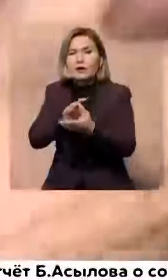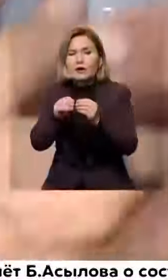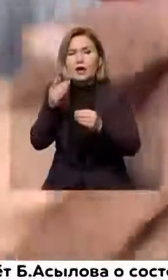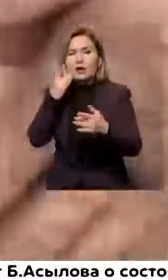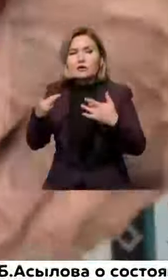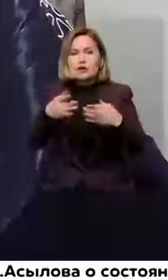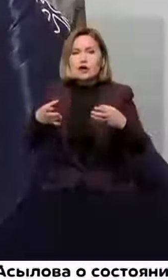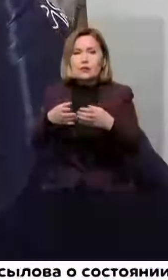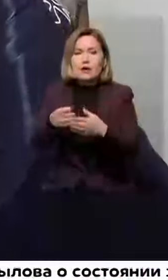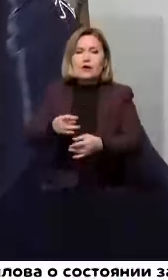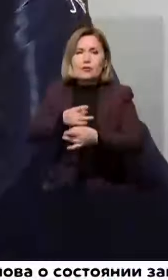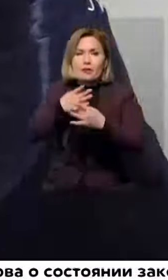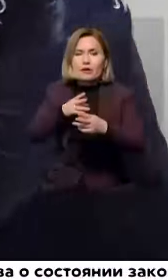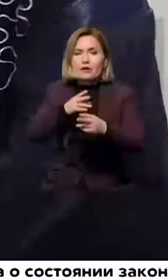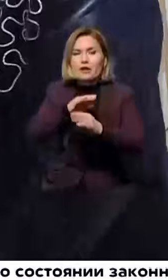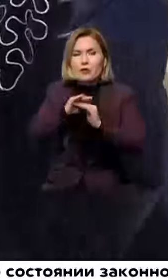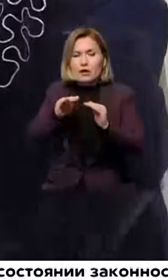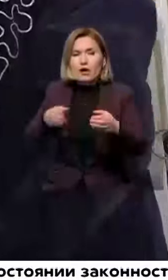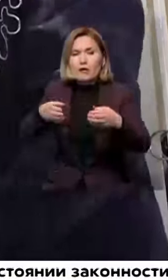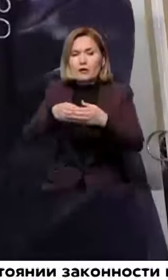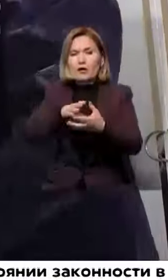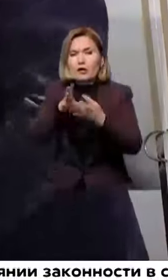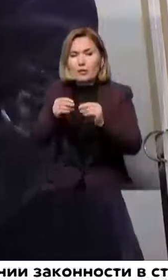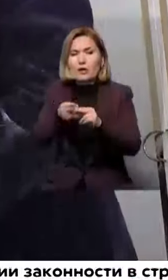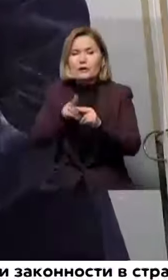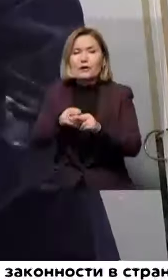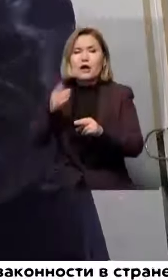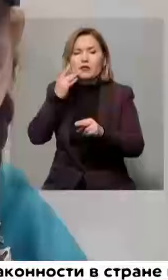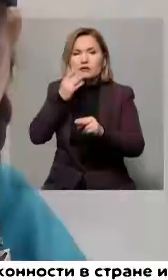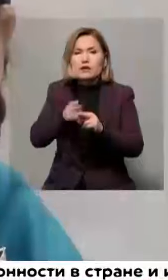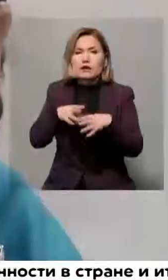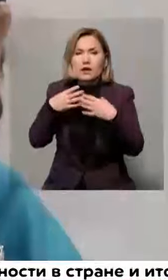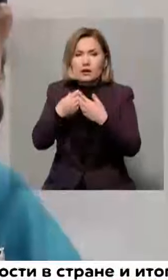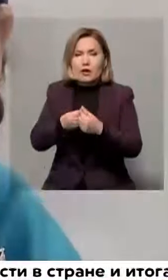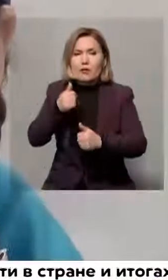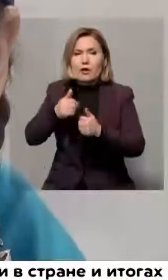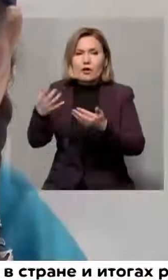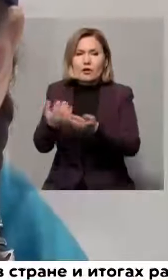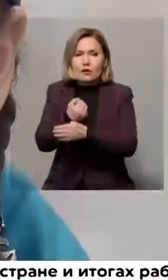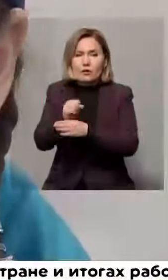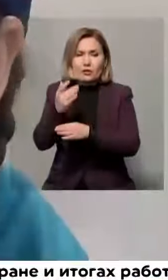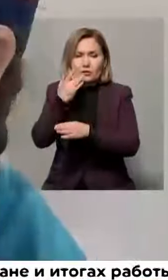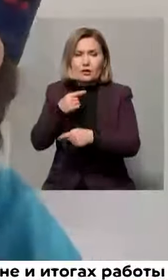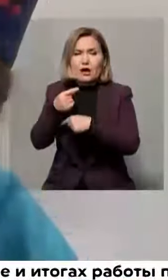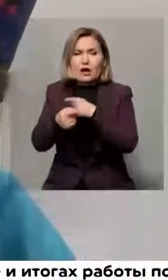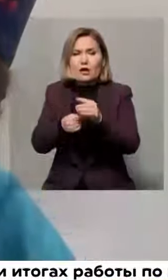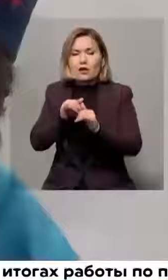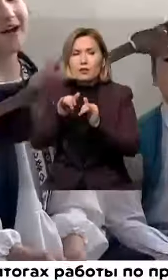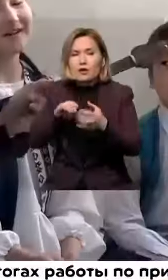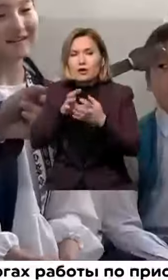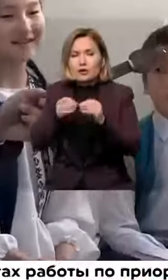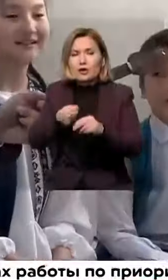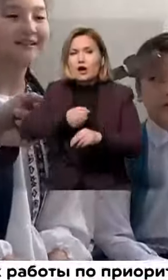әрқашан мерекені толық құрамда қарсы алады. Мерейлі отбасы байқауында облыстың абыройын асырған жанұяда бұл қалыптасқан дәстүр. Осы жолда